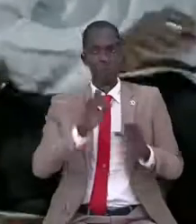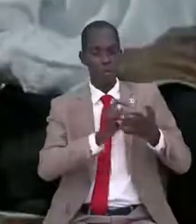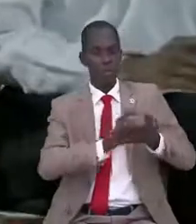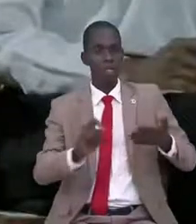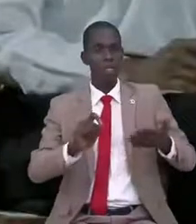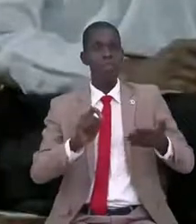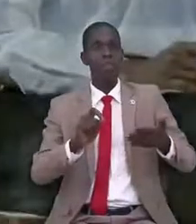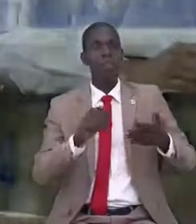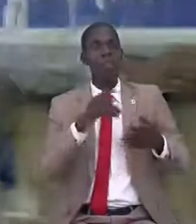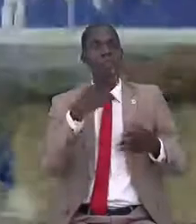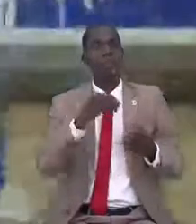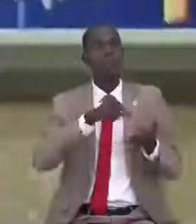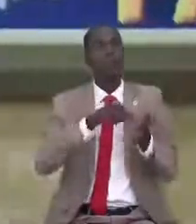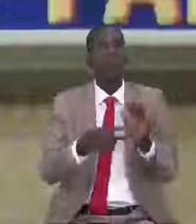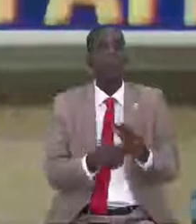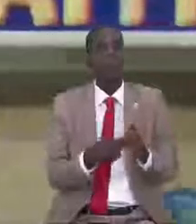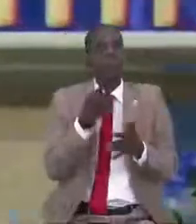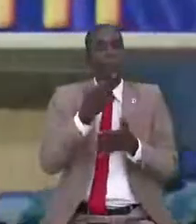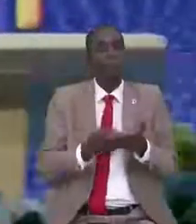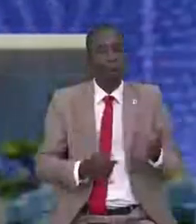lorsqu'on enseigne, on montre l'objectif.